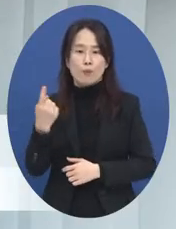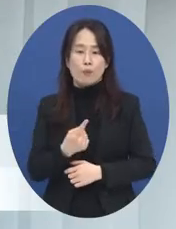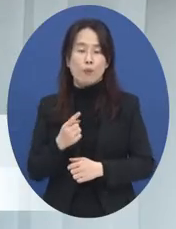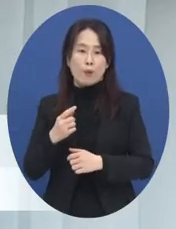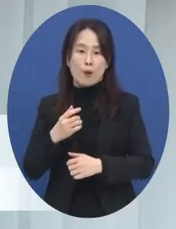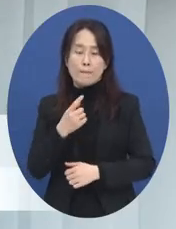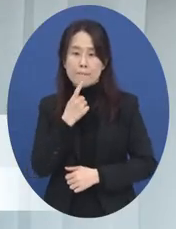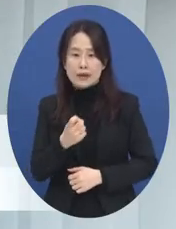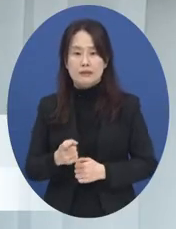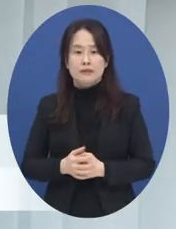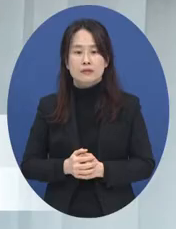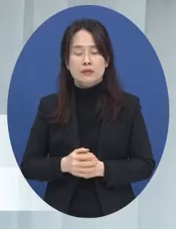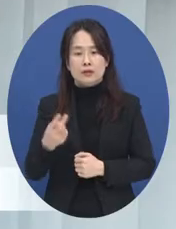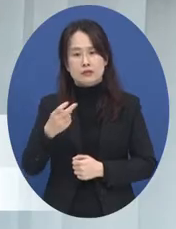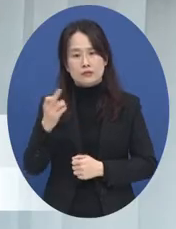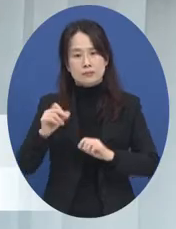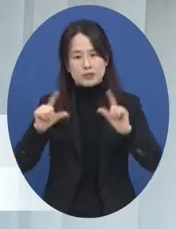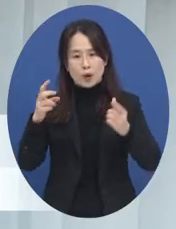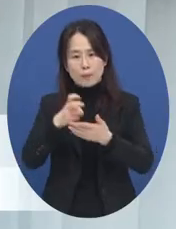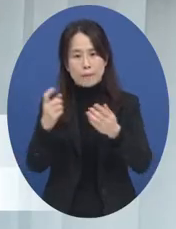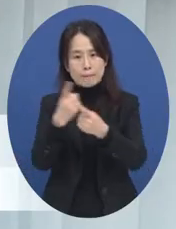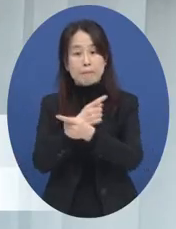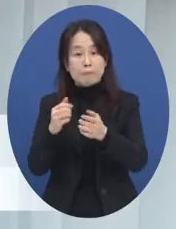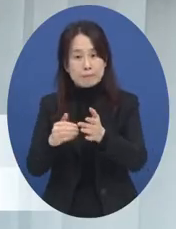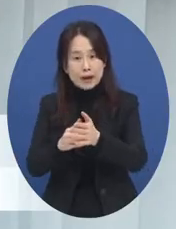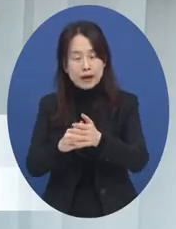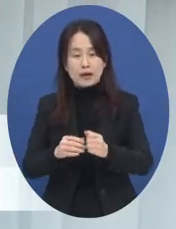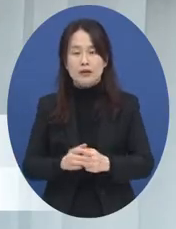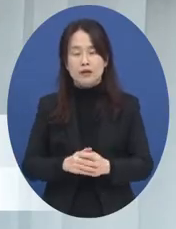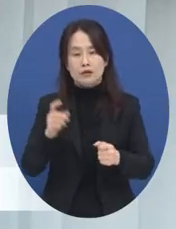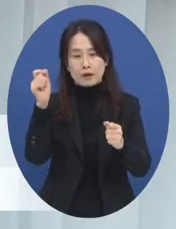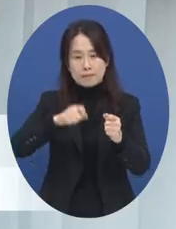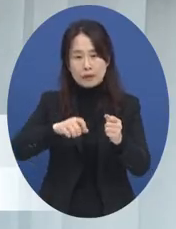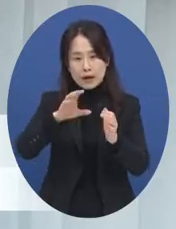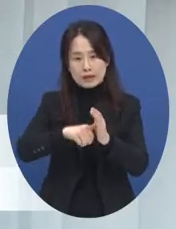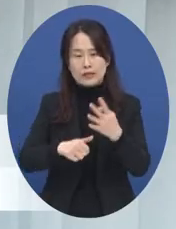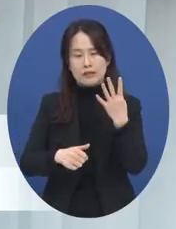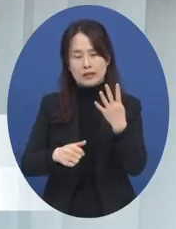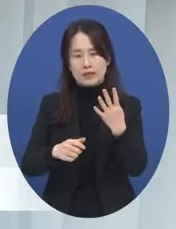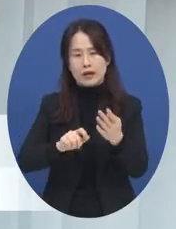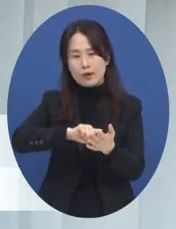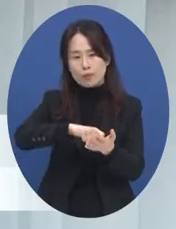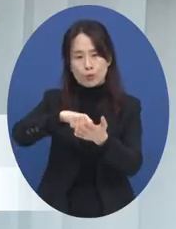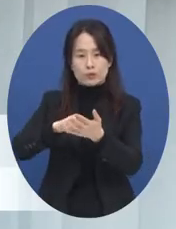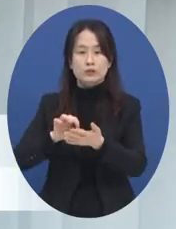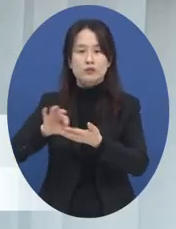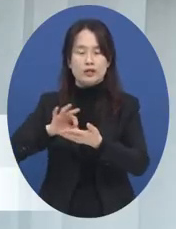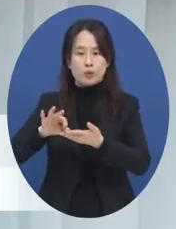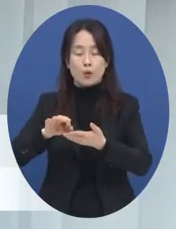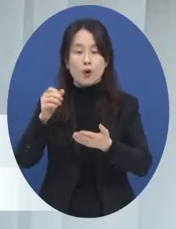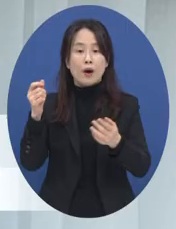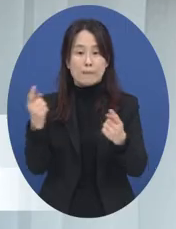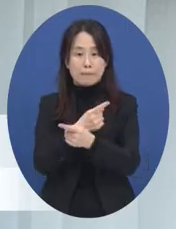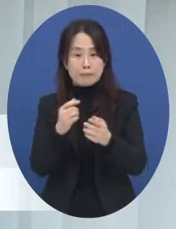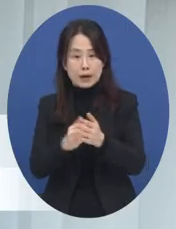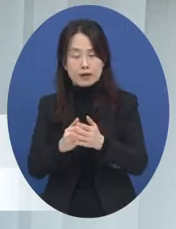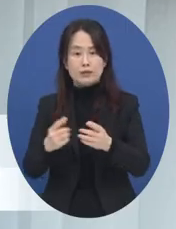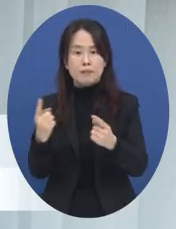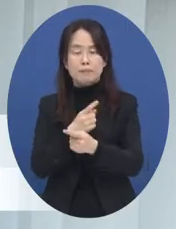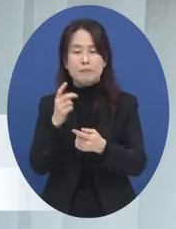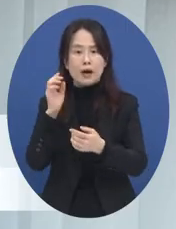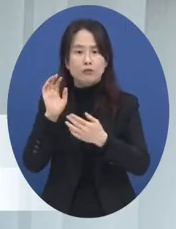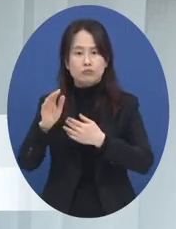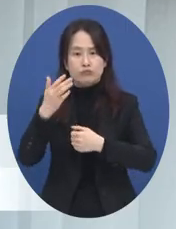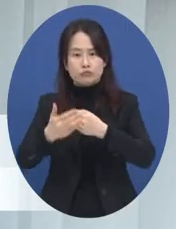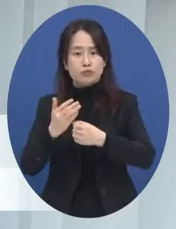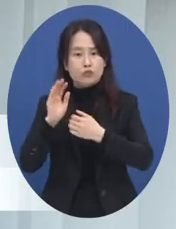수도 있습니다. 2012년 법 개정이 바뀌면서 지지대를 고정할 때 4개 이상의 볼트를 써야 하는데요. 개정된 지